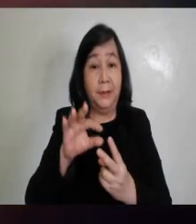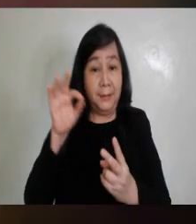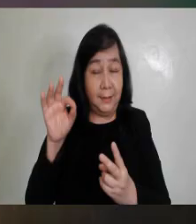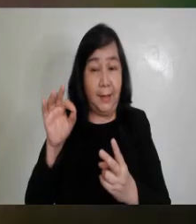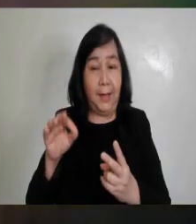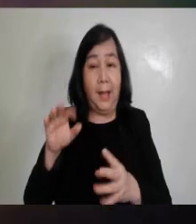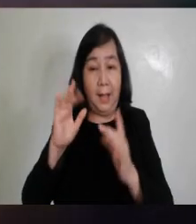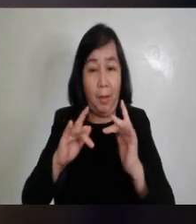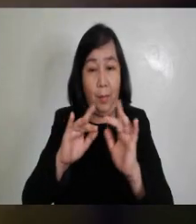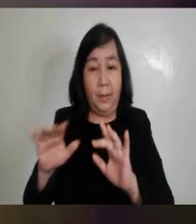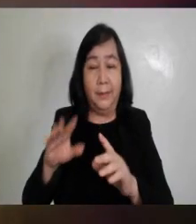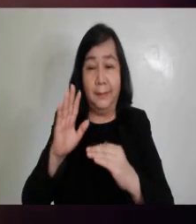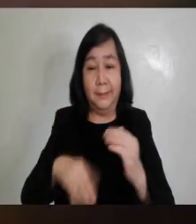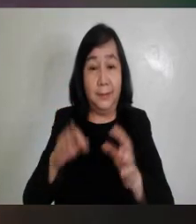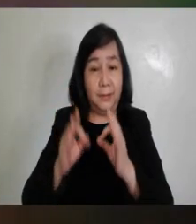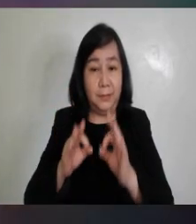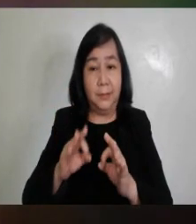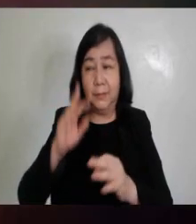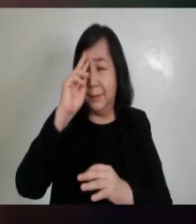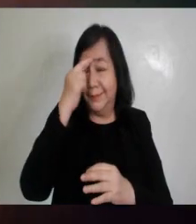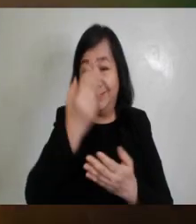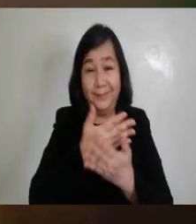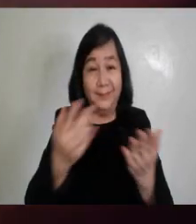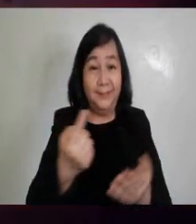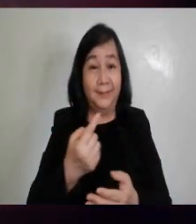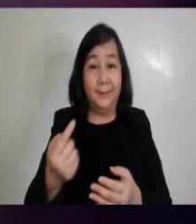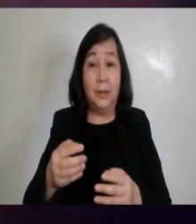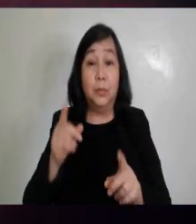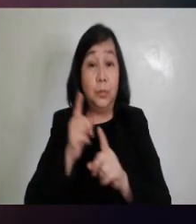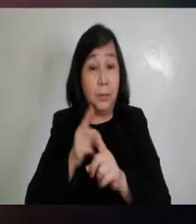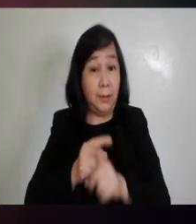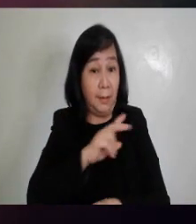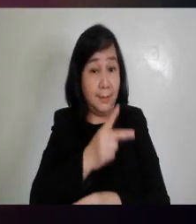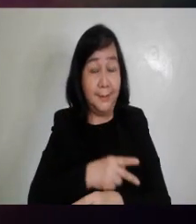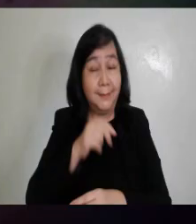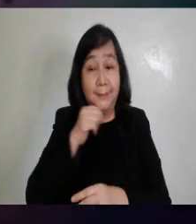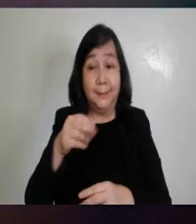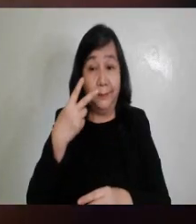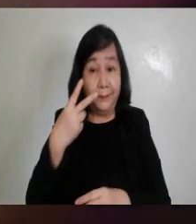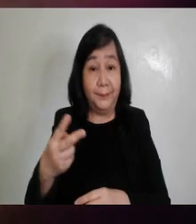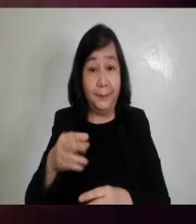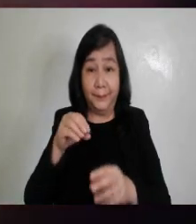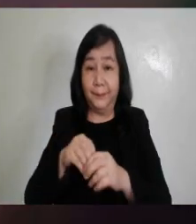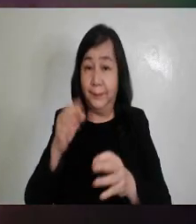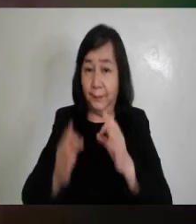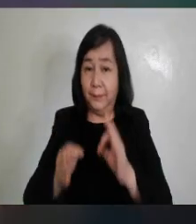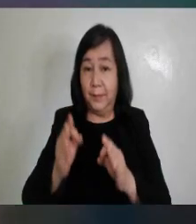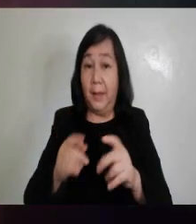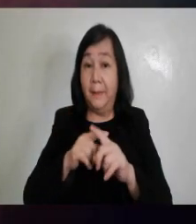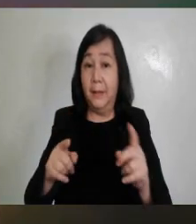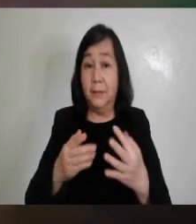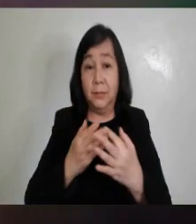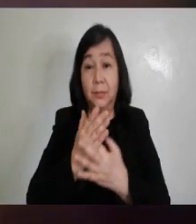awa kaysa hatol. Ipinapaalala nito sa atin mga kapatid na ang tunay na lakas ay hindi nakikita sa